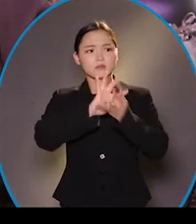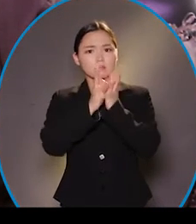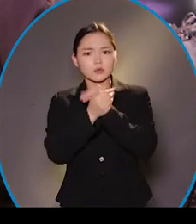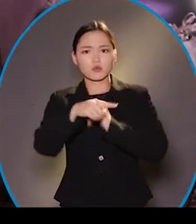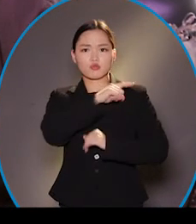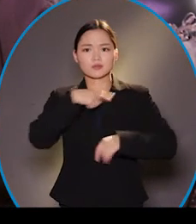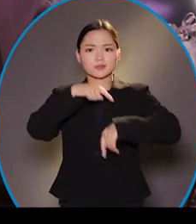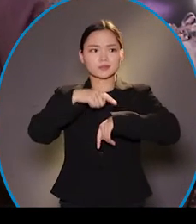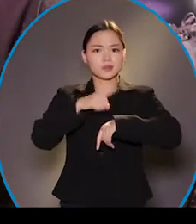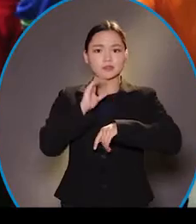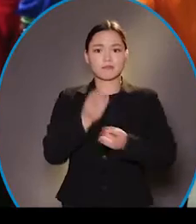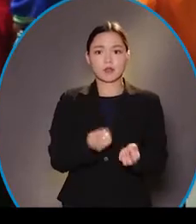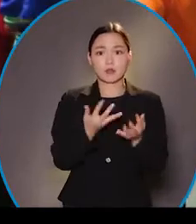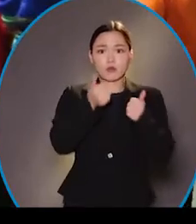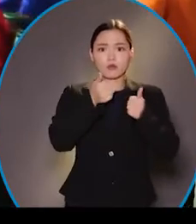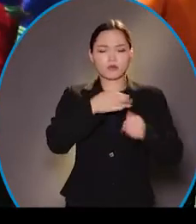заваа зориулаад одоо